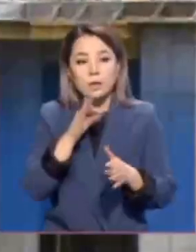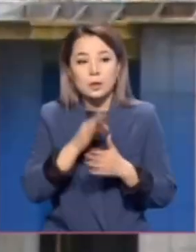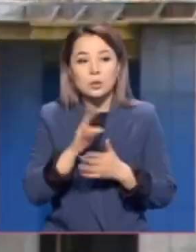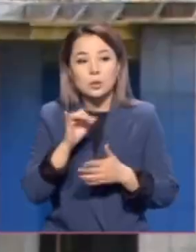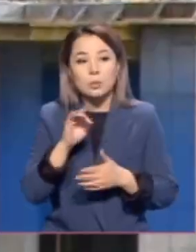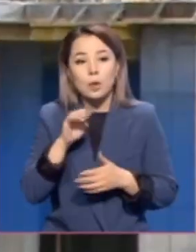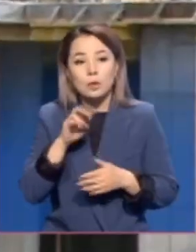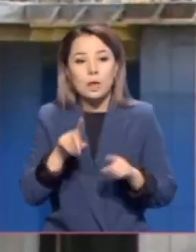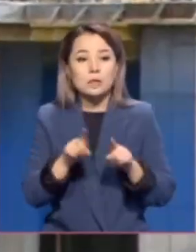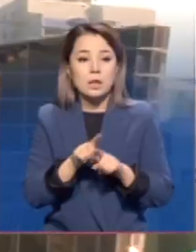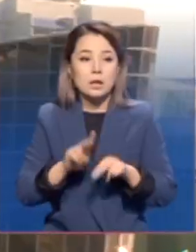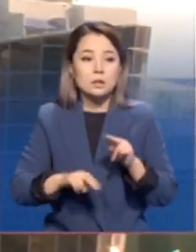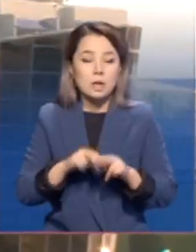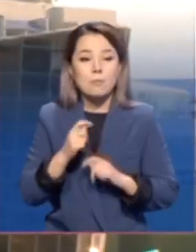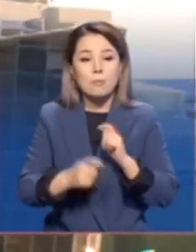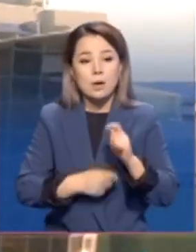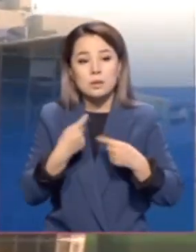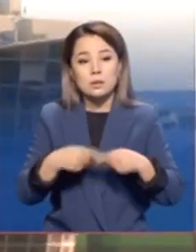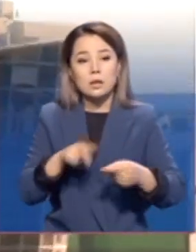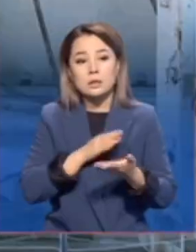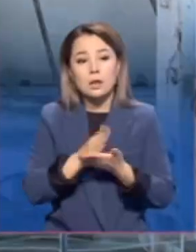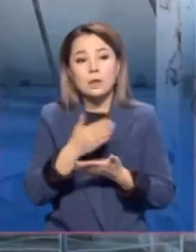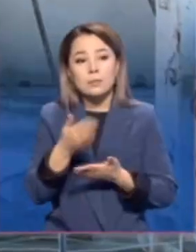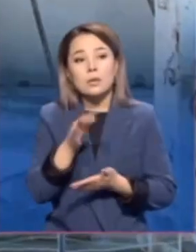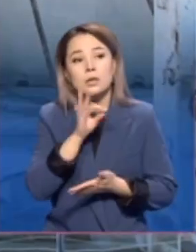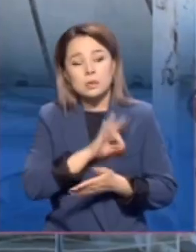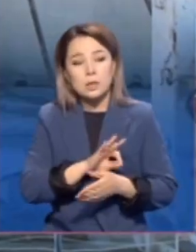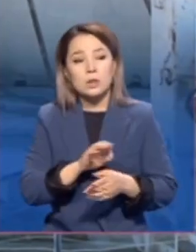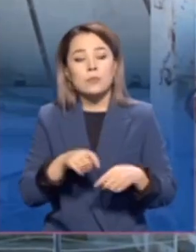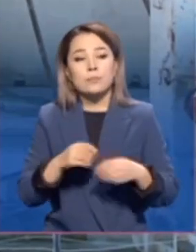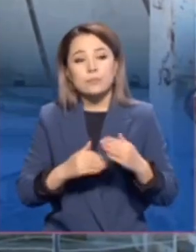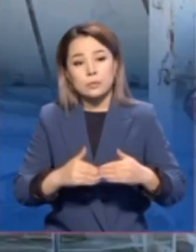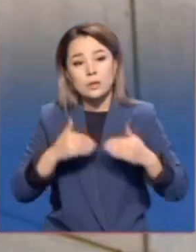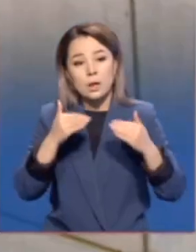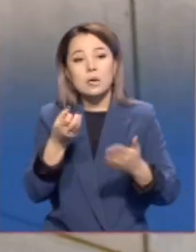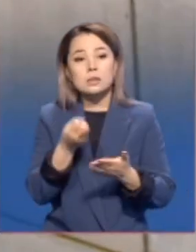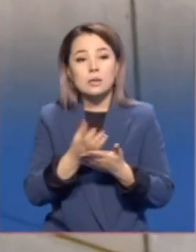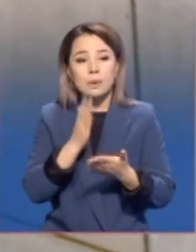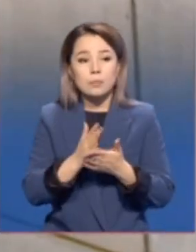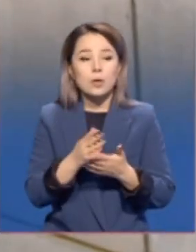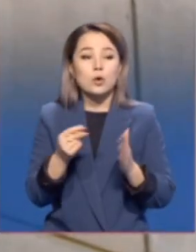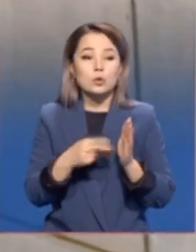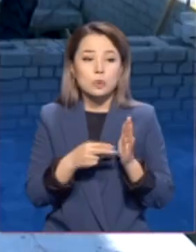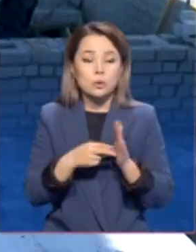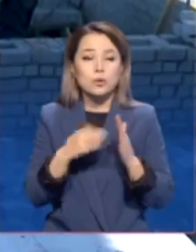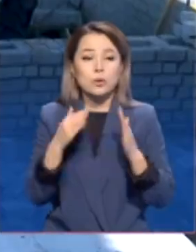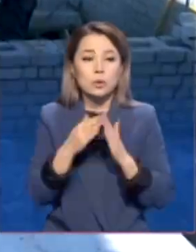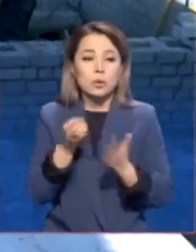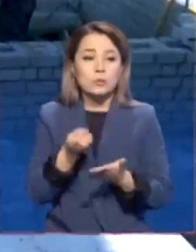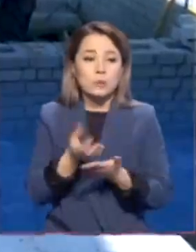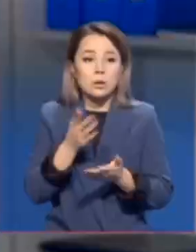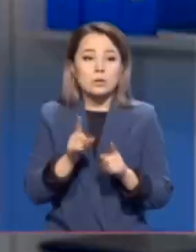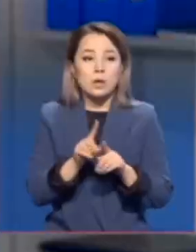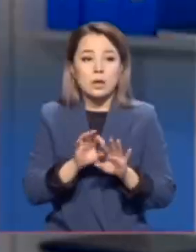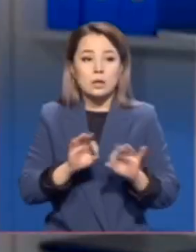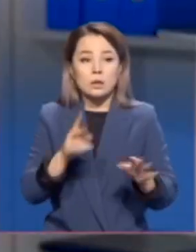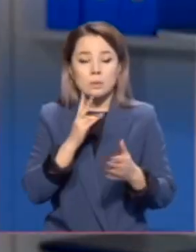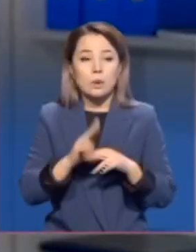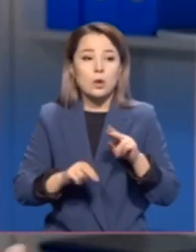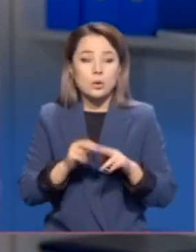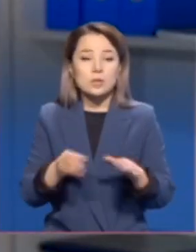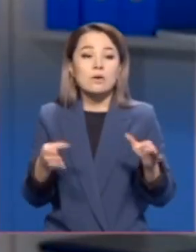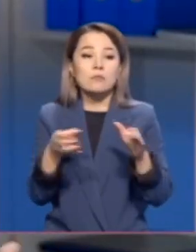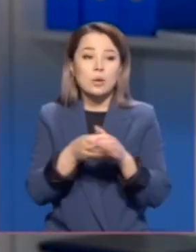Нұрболат Бекетаев: құрылыс материалдары, түрлі қызметтер мен еңбек күші қымбаттап жатқан кезде үй бағасы түсуі мүмкін емес дегенді айтты. Құрылыс